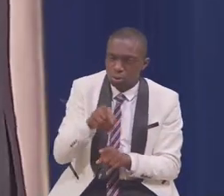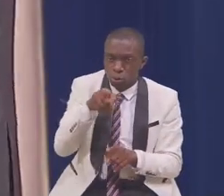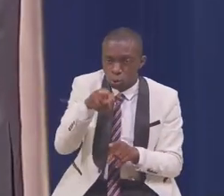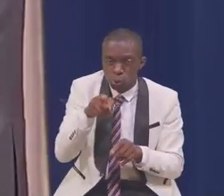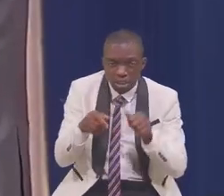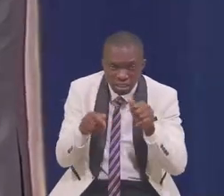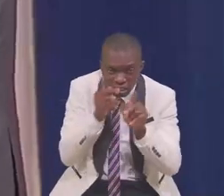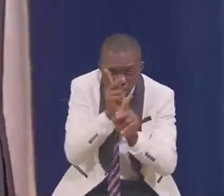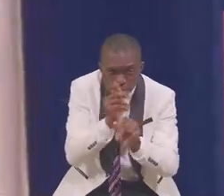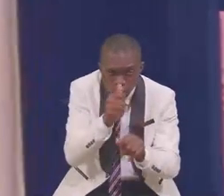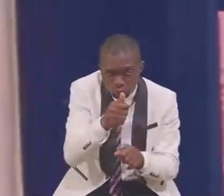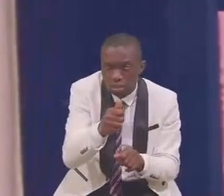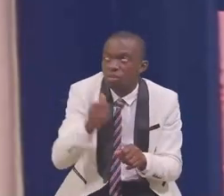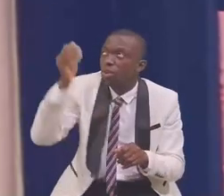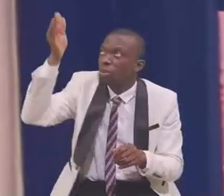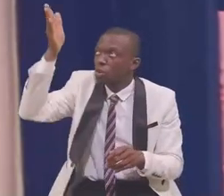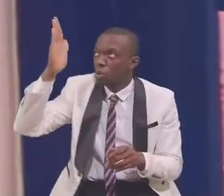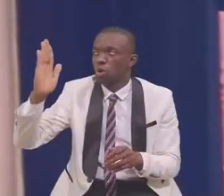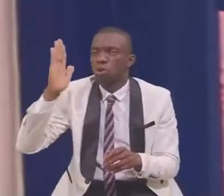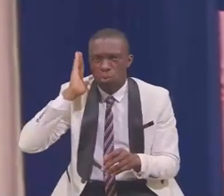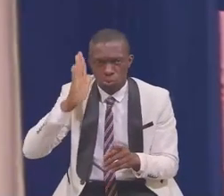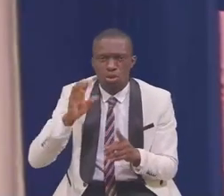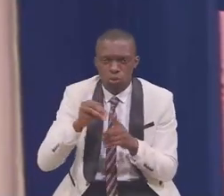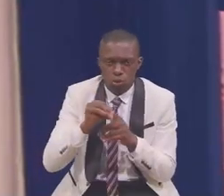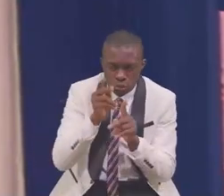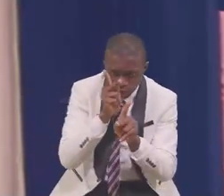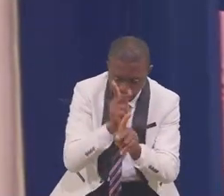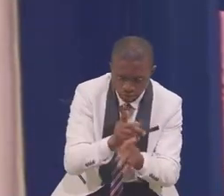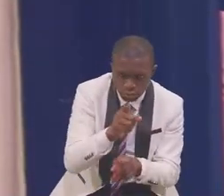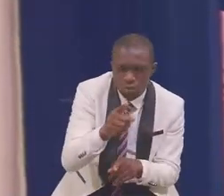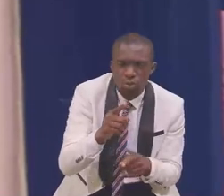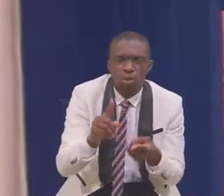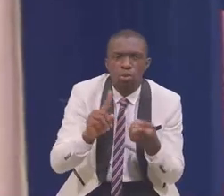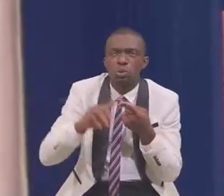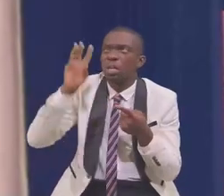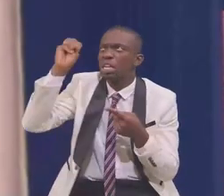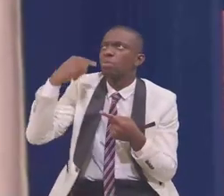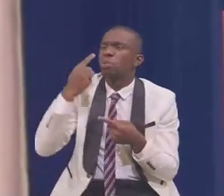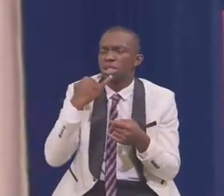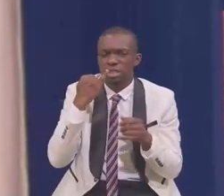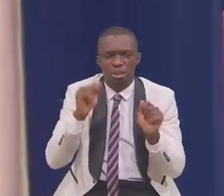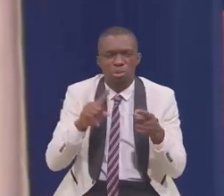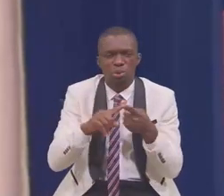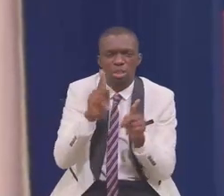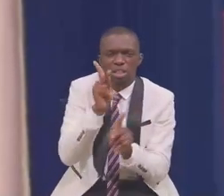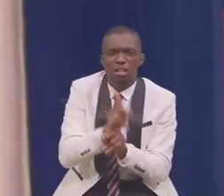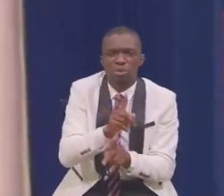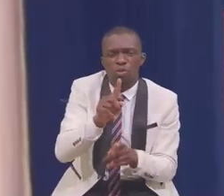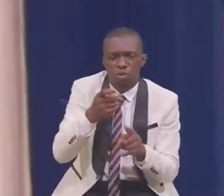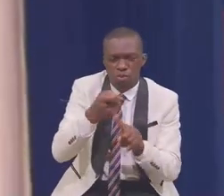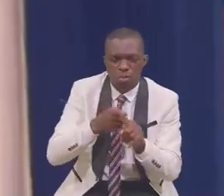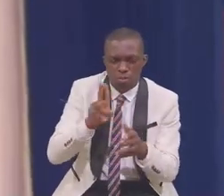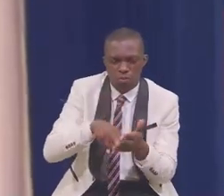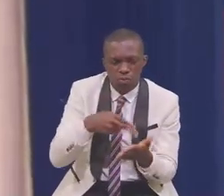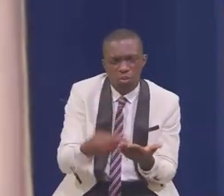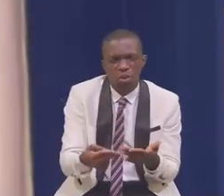garder. À celui qui peut vous préserver de toute chute et vous faire paraître devant sa